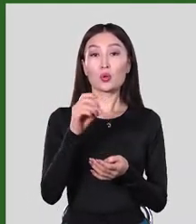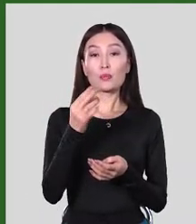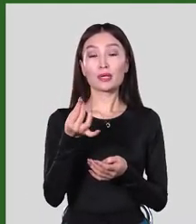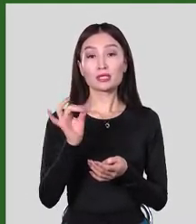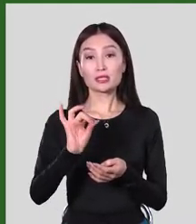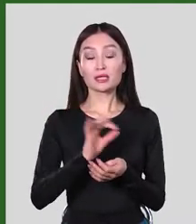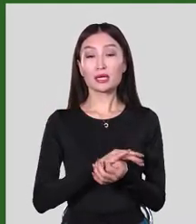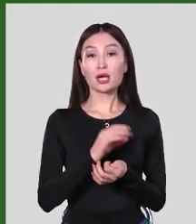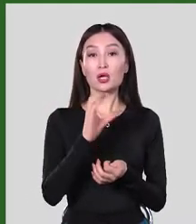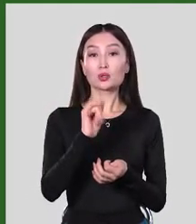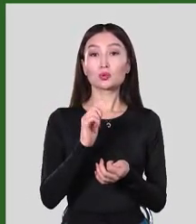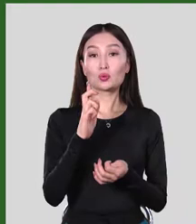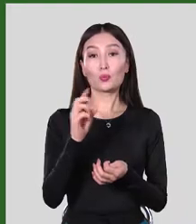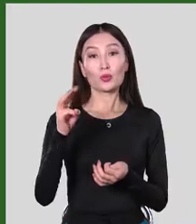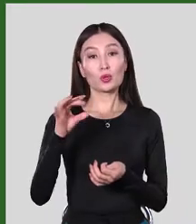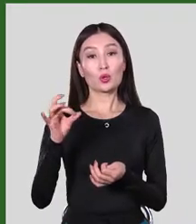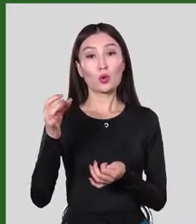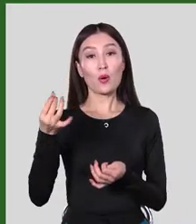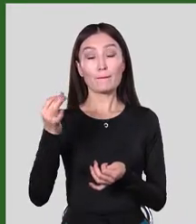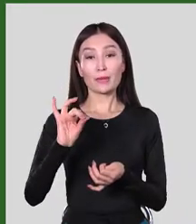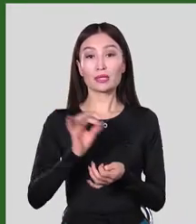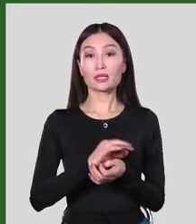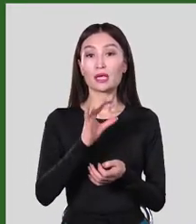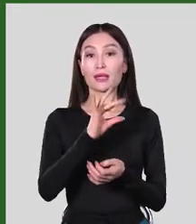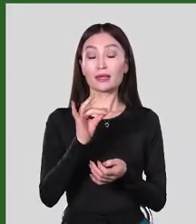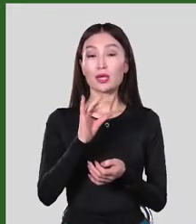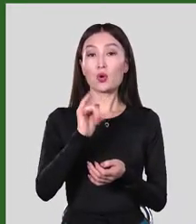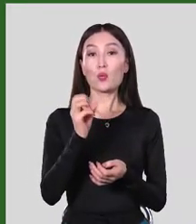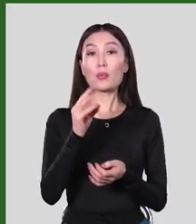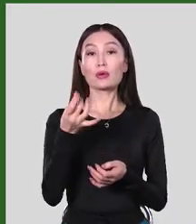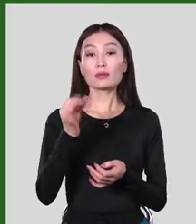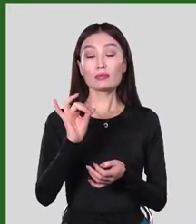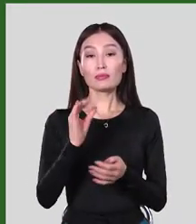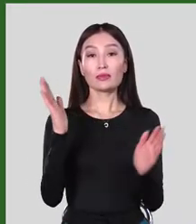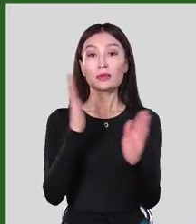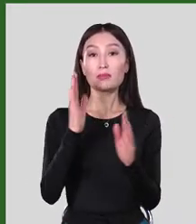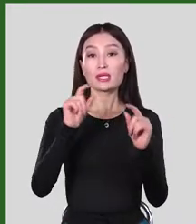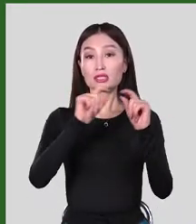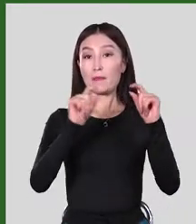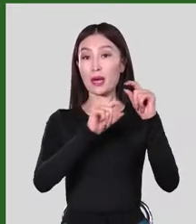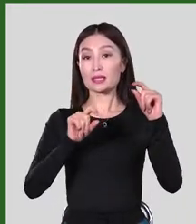тропическом, субтропическом и умеренном климатических поясах.